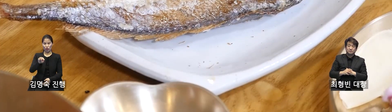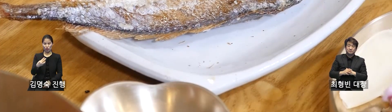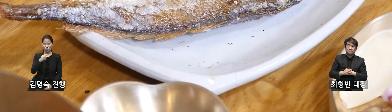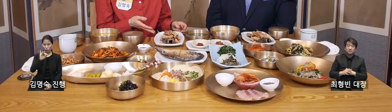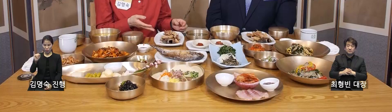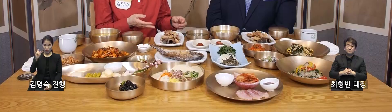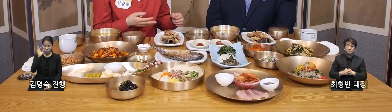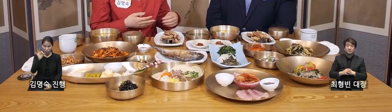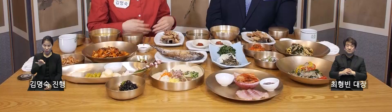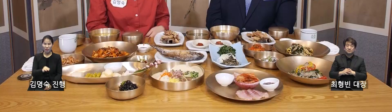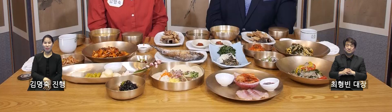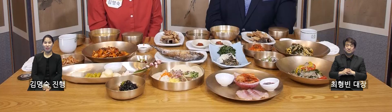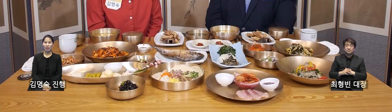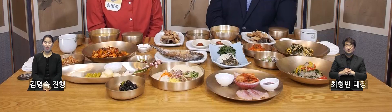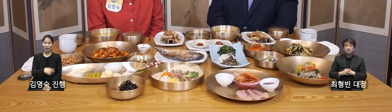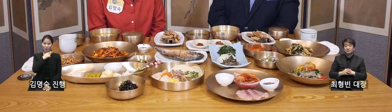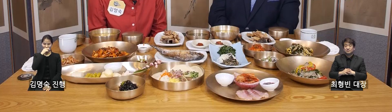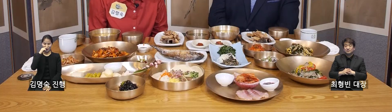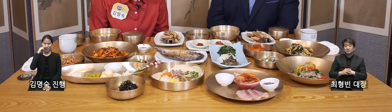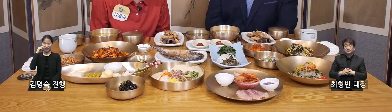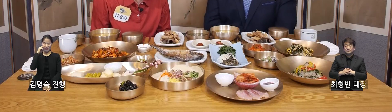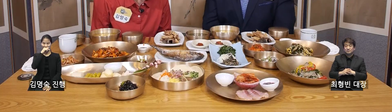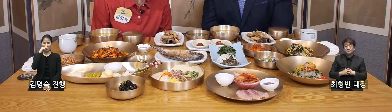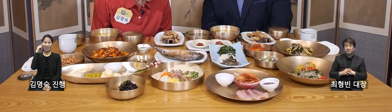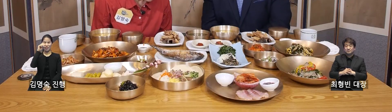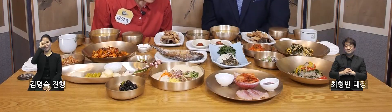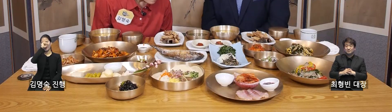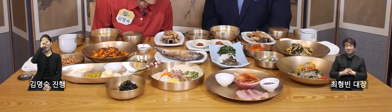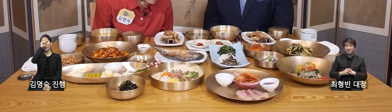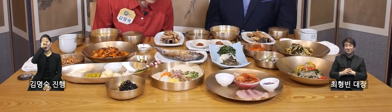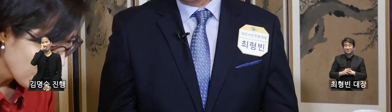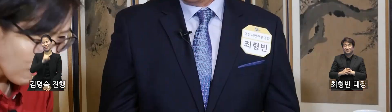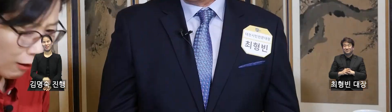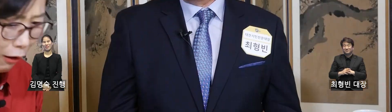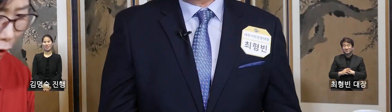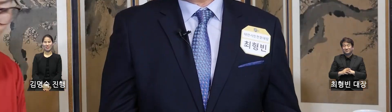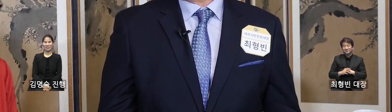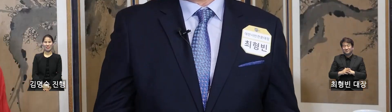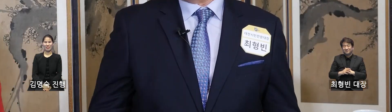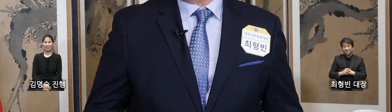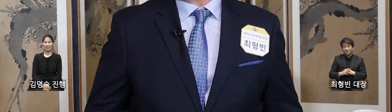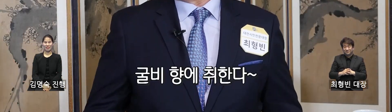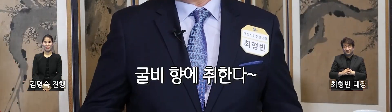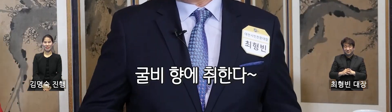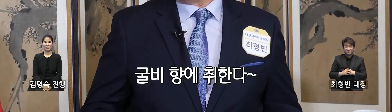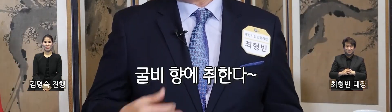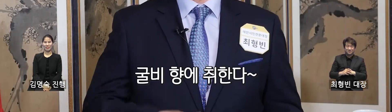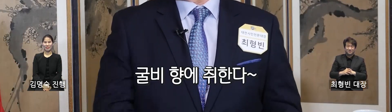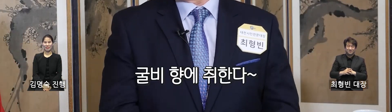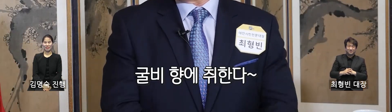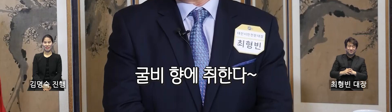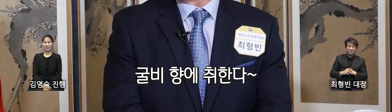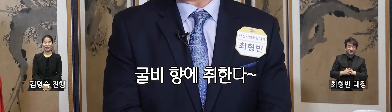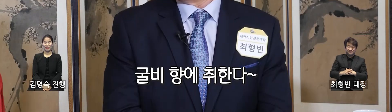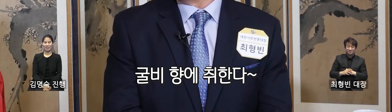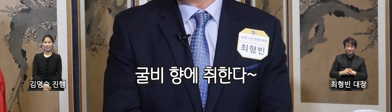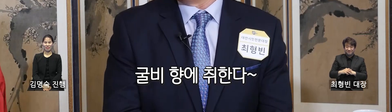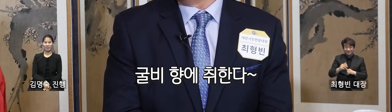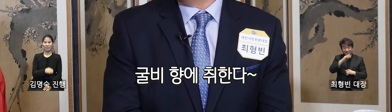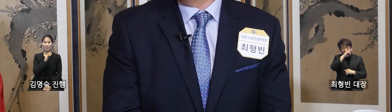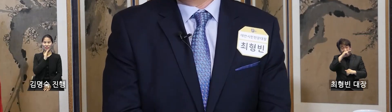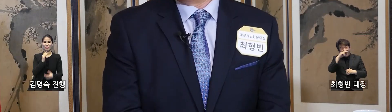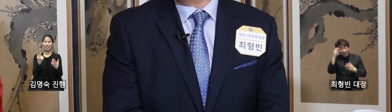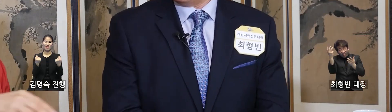들어오는데요 냄새가 점만 연인의 요 아 이 향해 치열했습니다 예